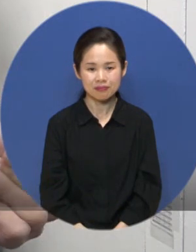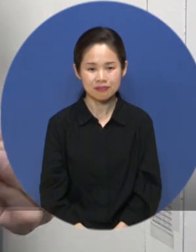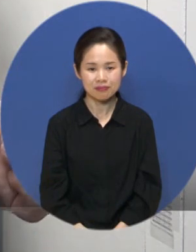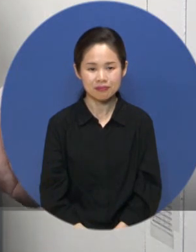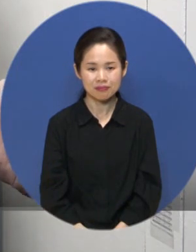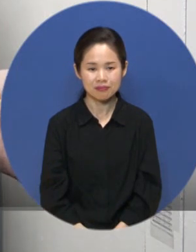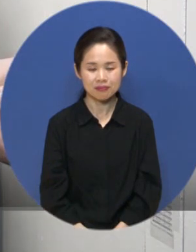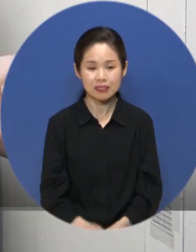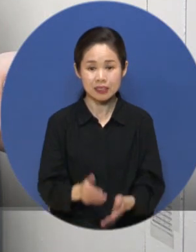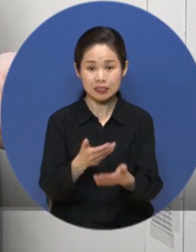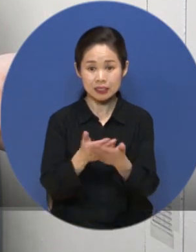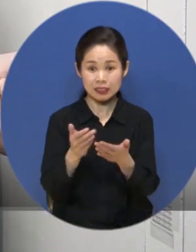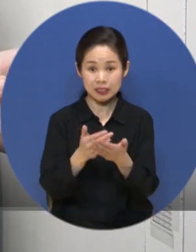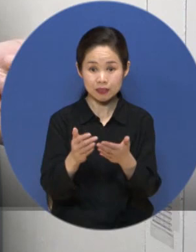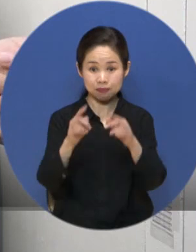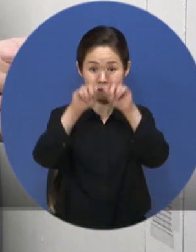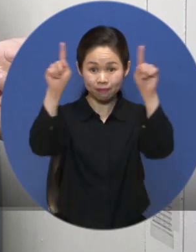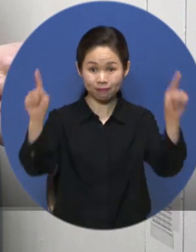여러 가지